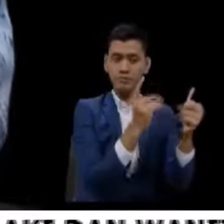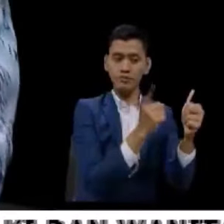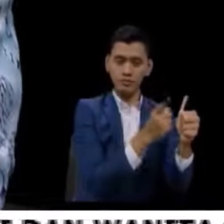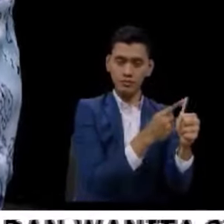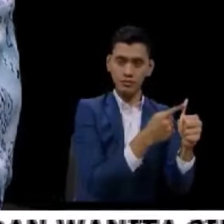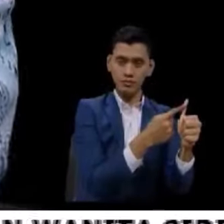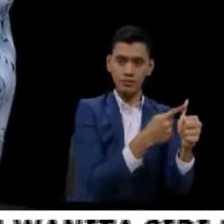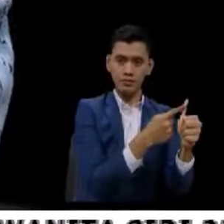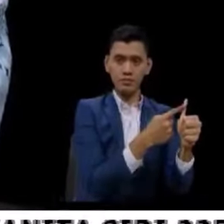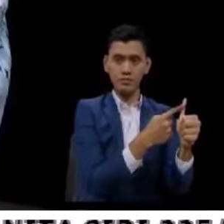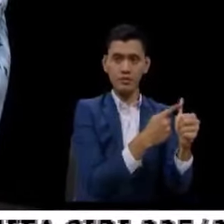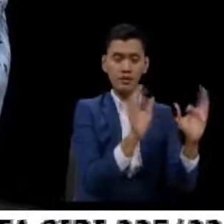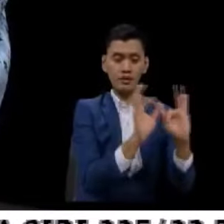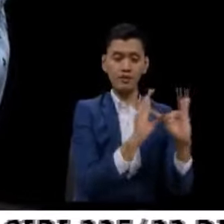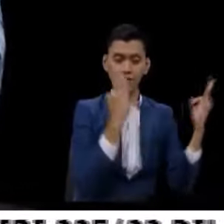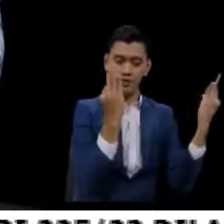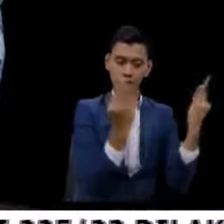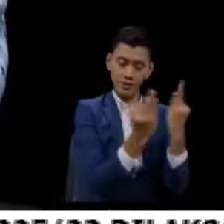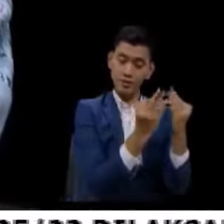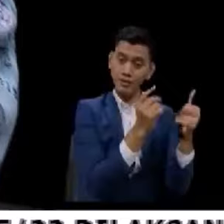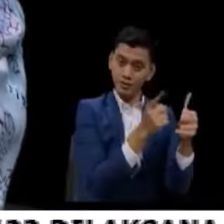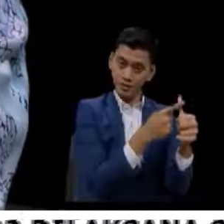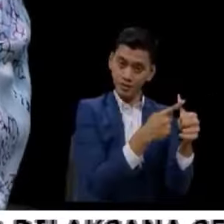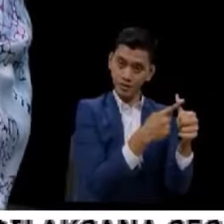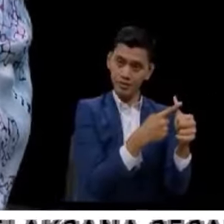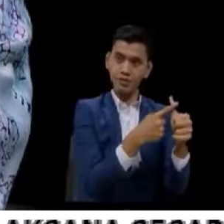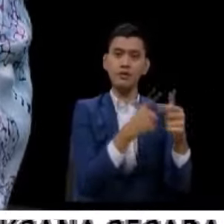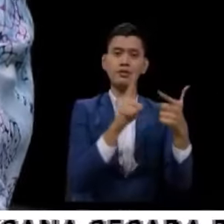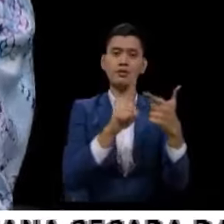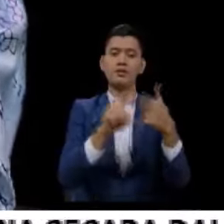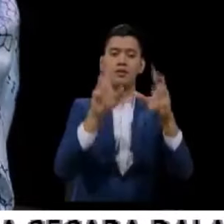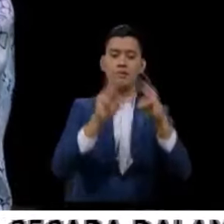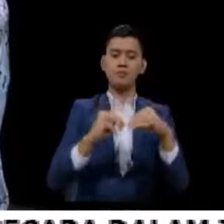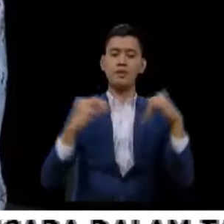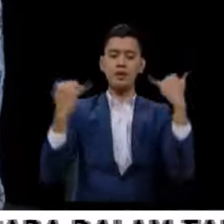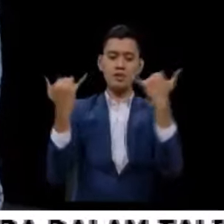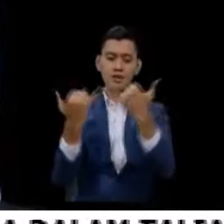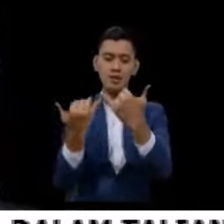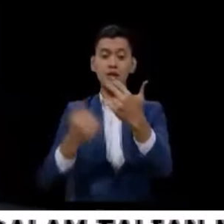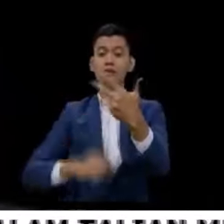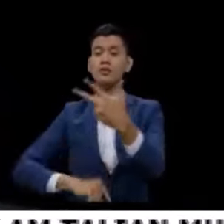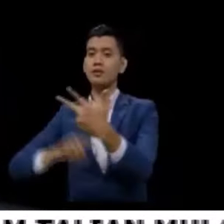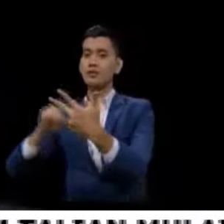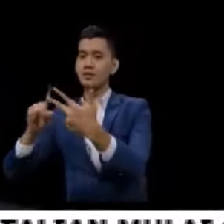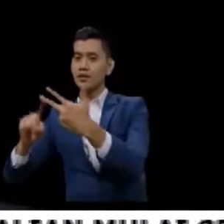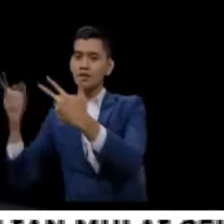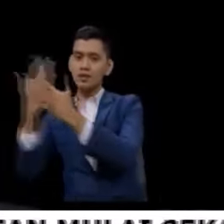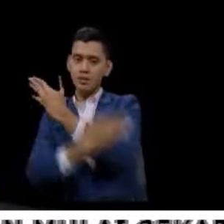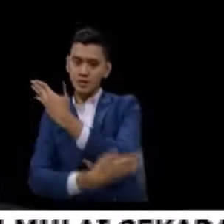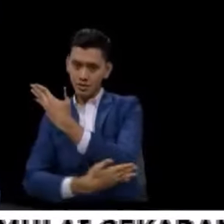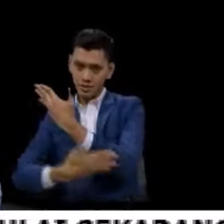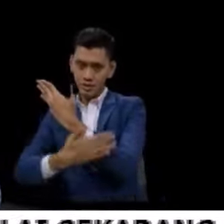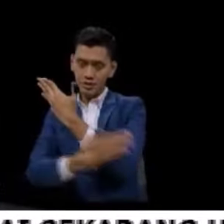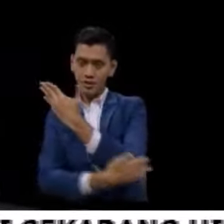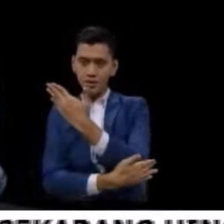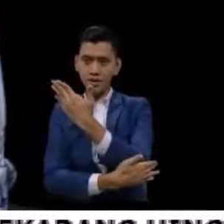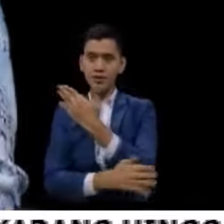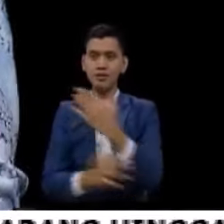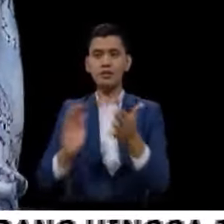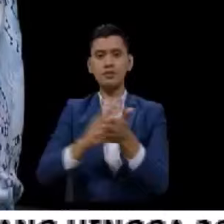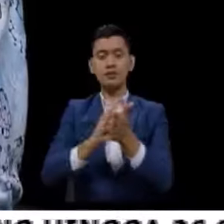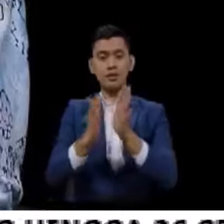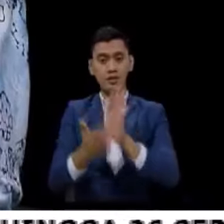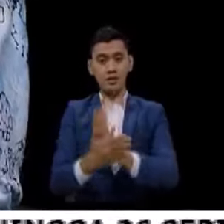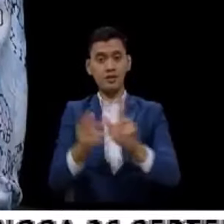punya aja nugies keluarga kemudian masyarakat kemudian negara maka keterangan